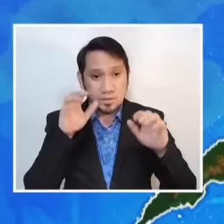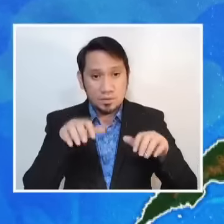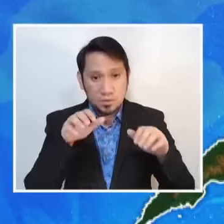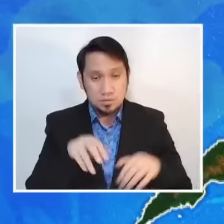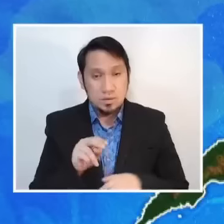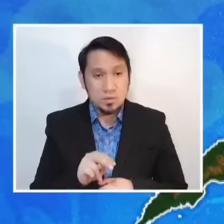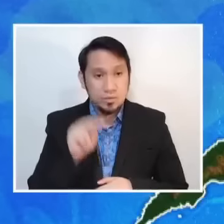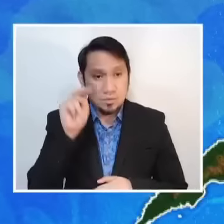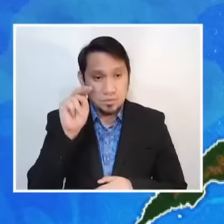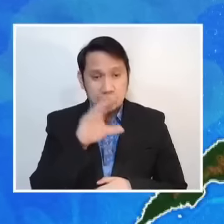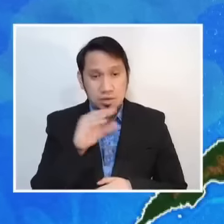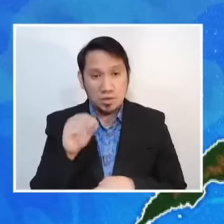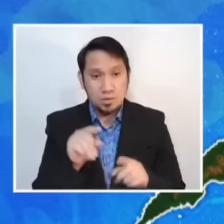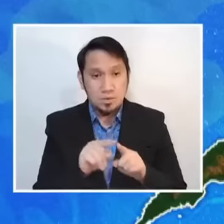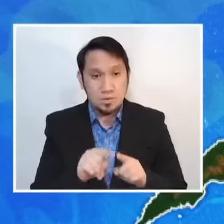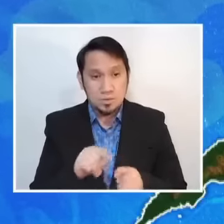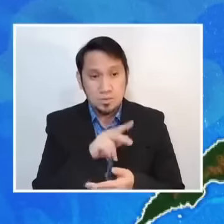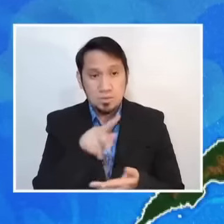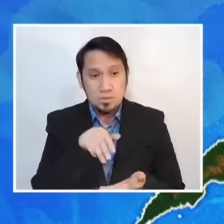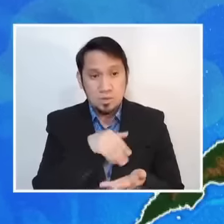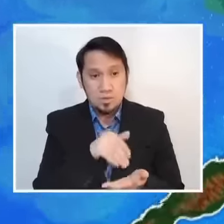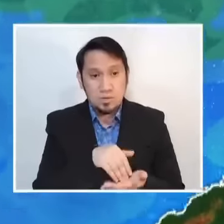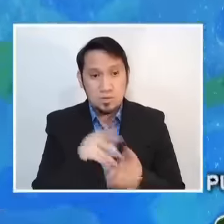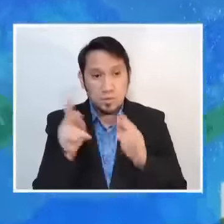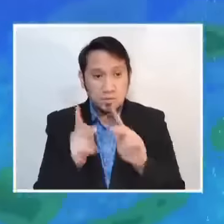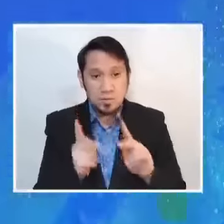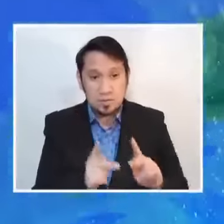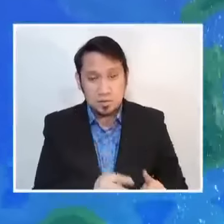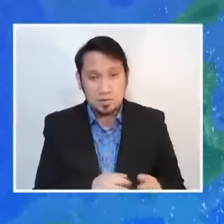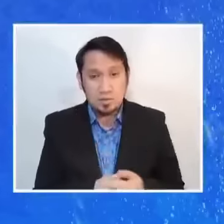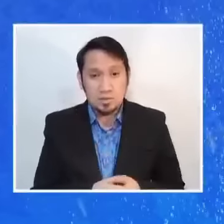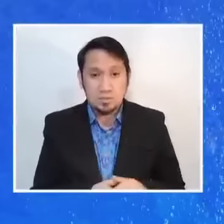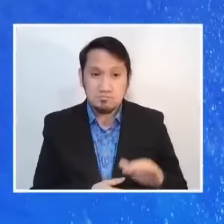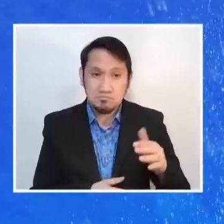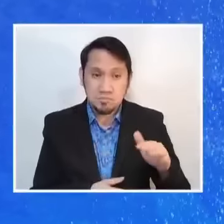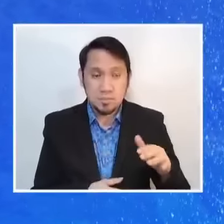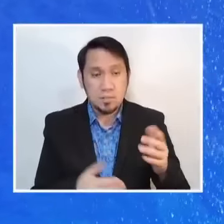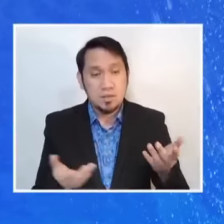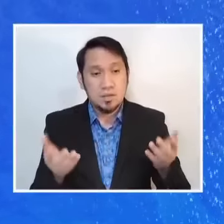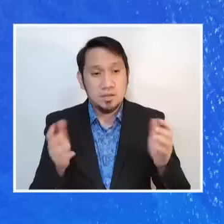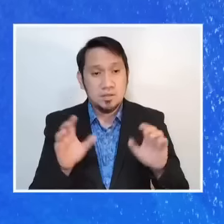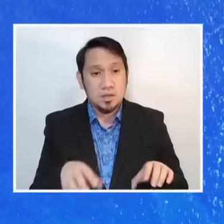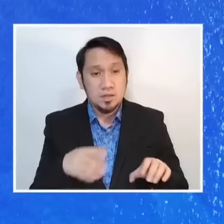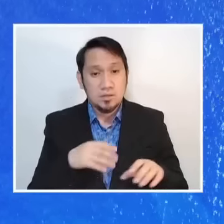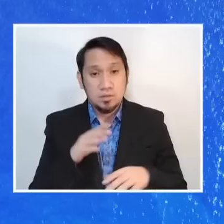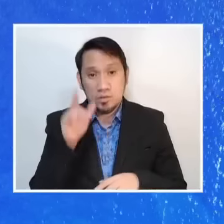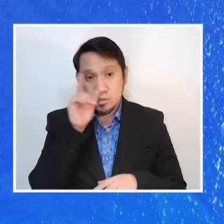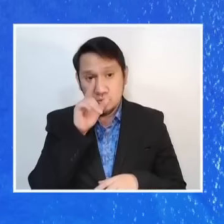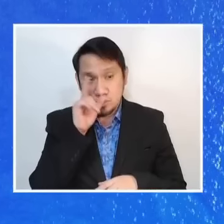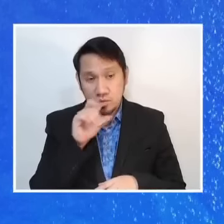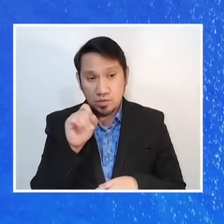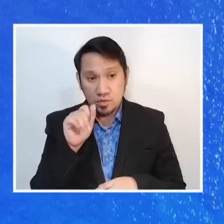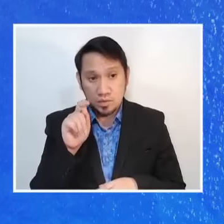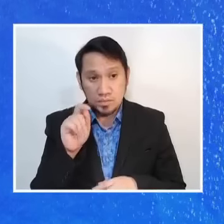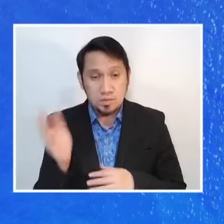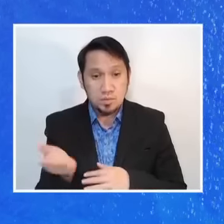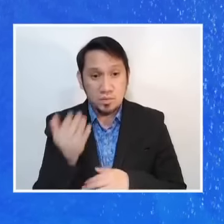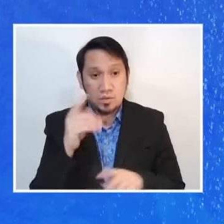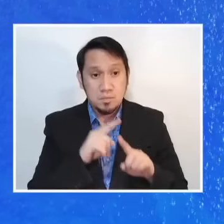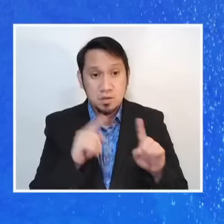Calamian Islands at mainland northern Palawan. Mababa naman ang tsansa ng ulan sa malaking bahagi ng Luzon, Sabado ng umaga, pero